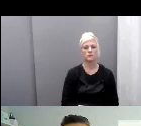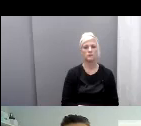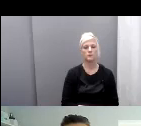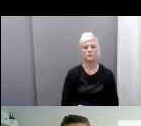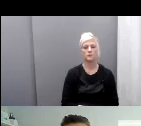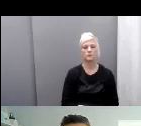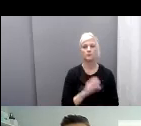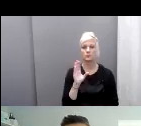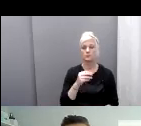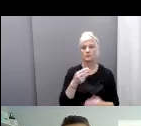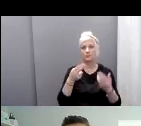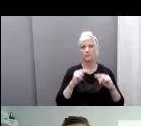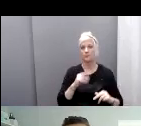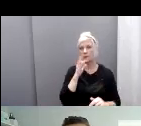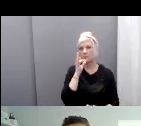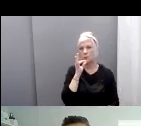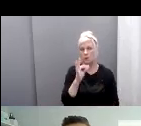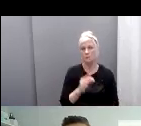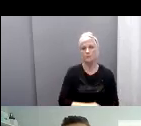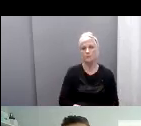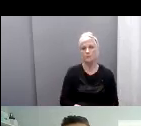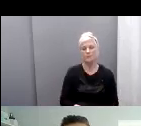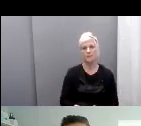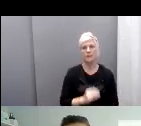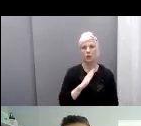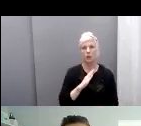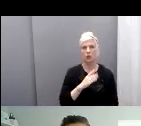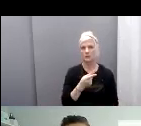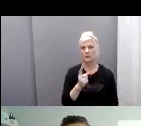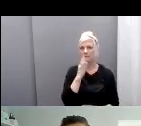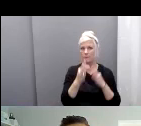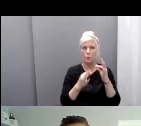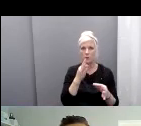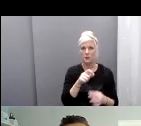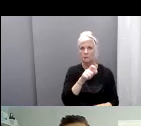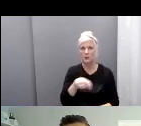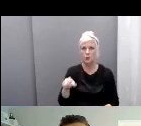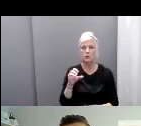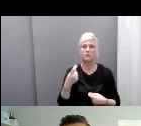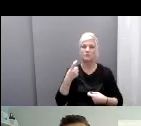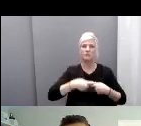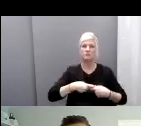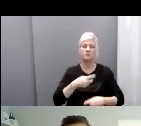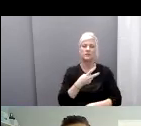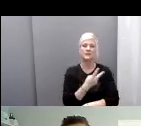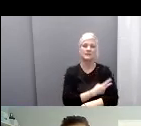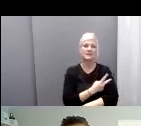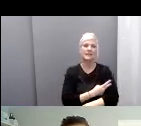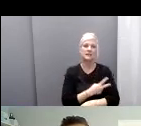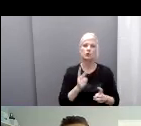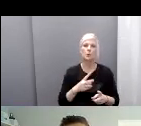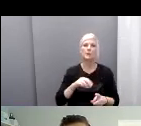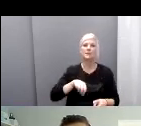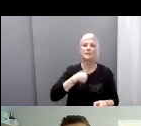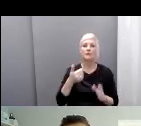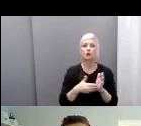Då har vi en till fråga. Har ni tillfrågat personer om sex som självskada i ert